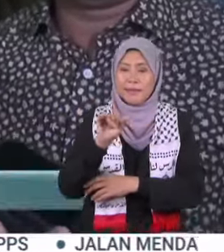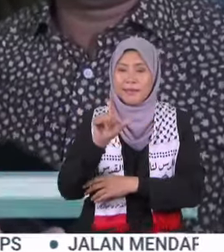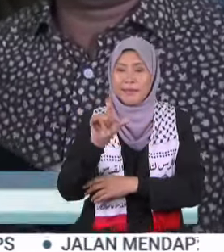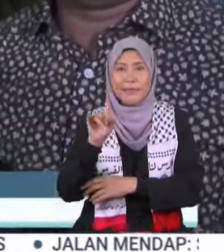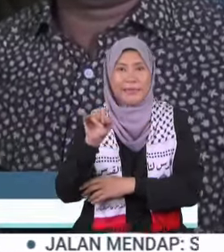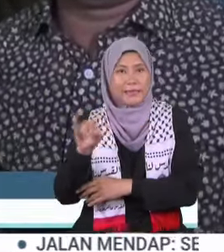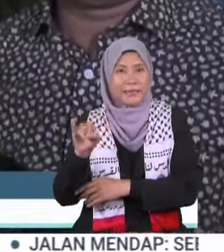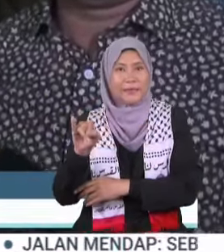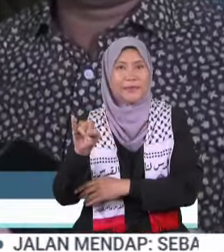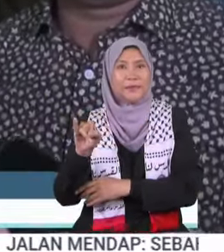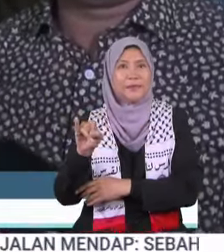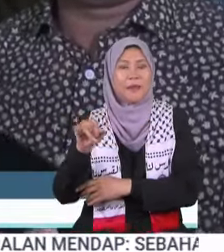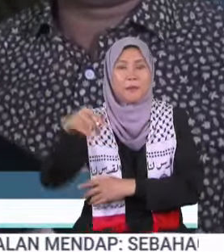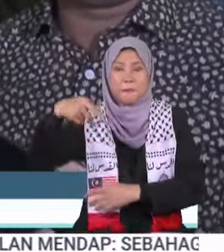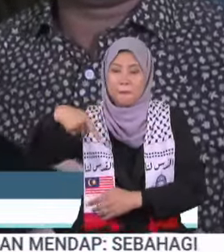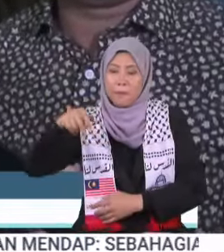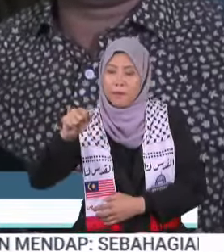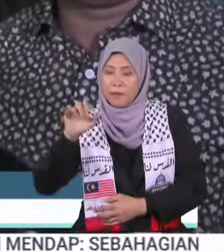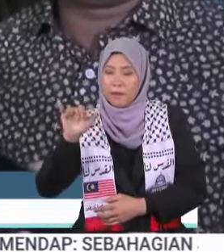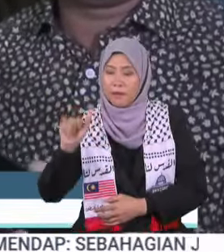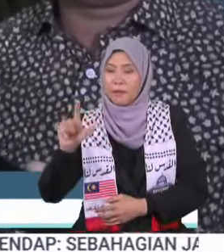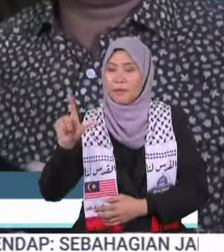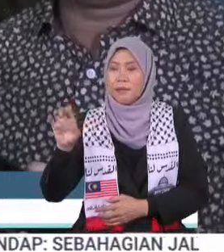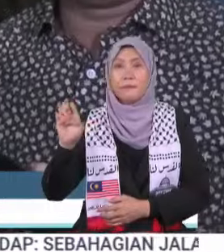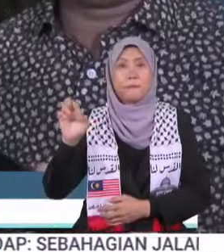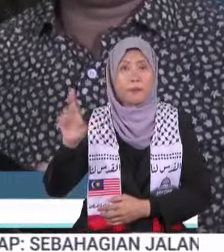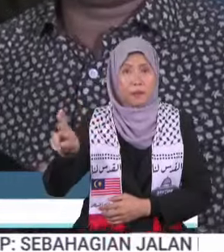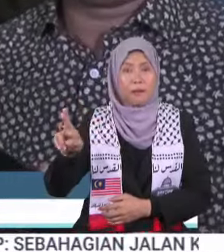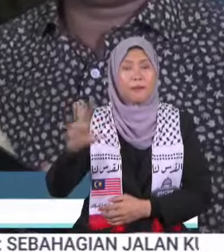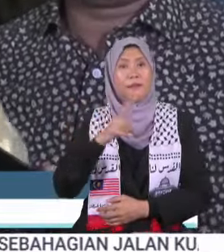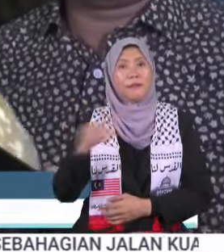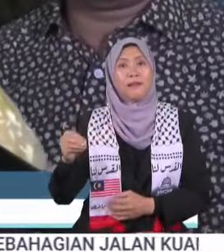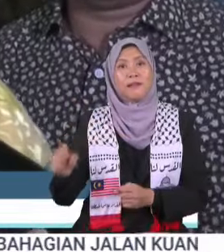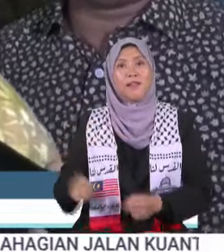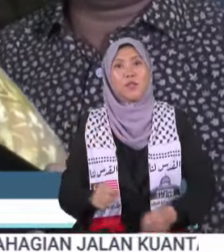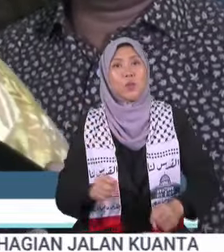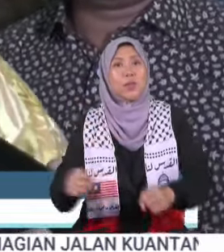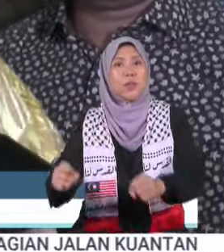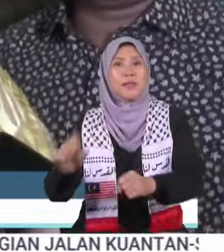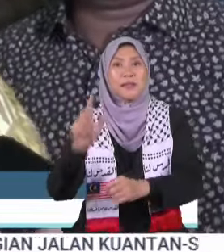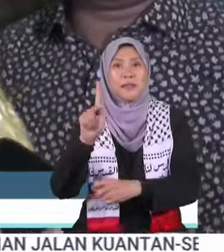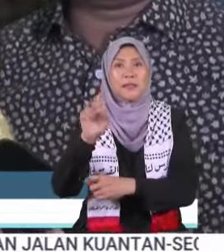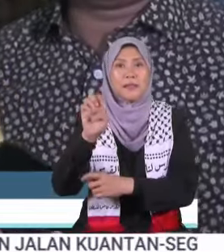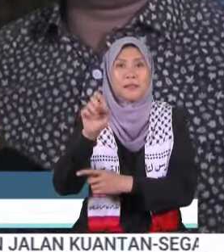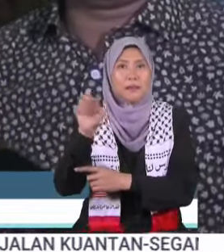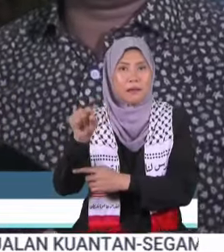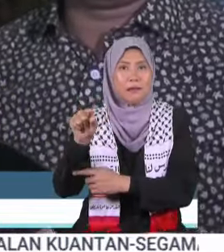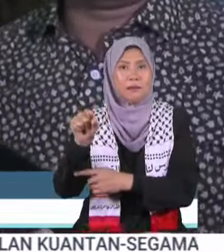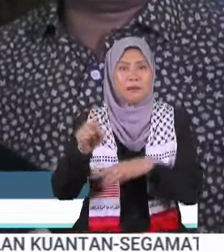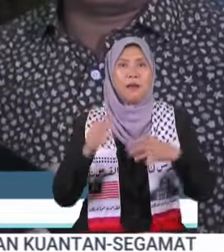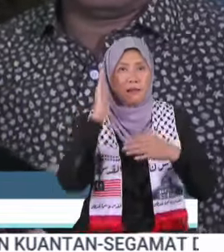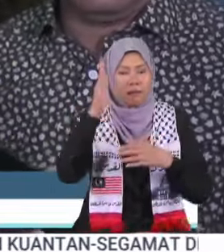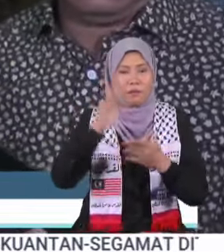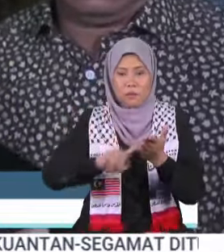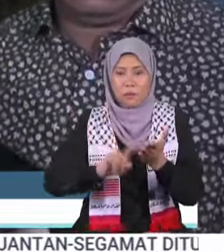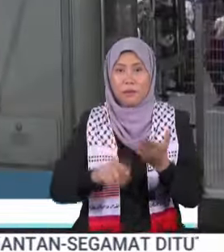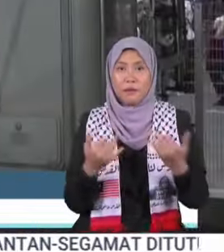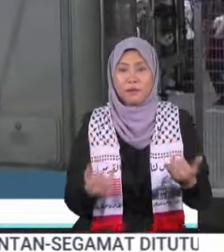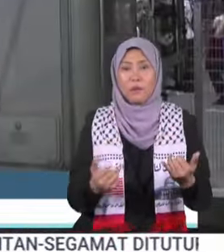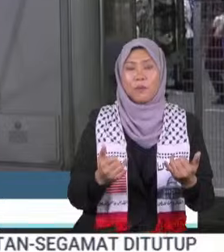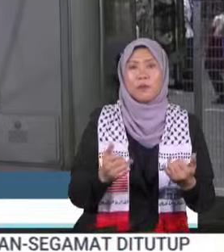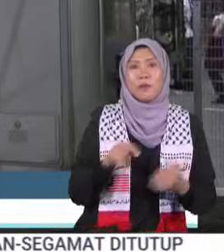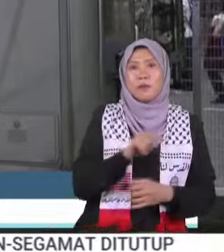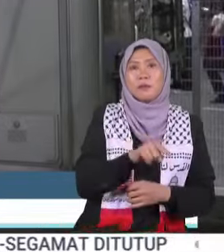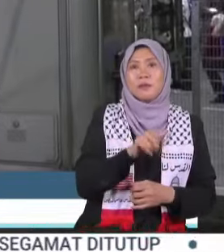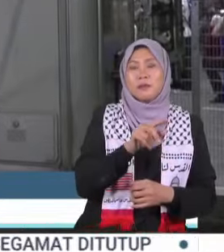lebar dan beberapa lagi kawasan sehinggalah ke sungai kesang nanti mengenal pasti kawasan ini sedang diteliti